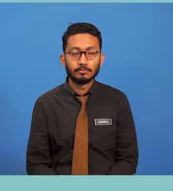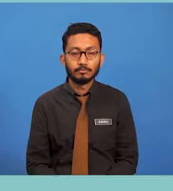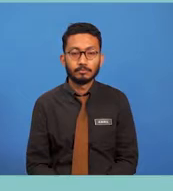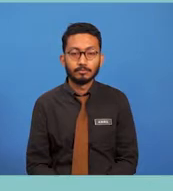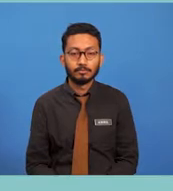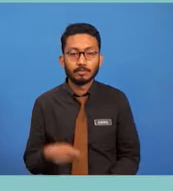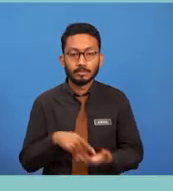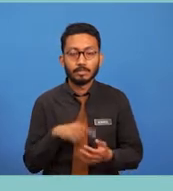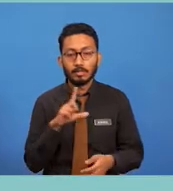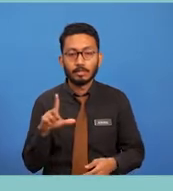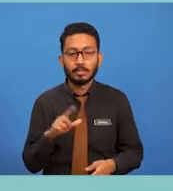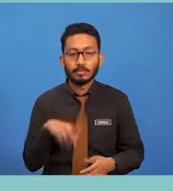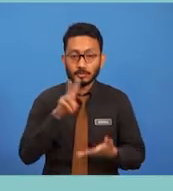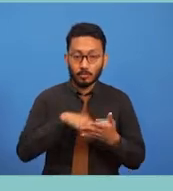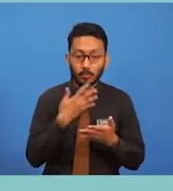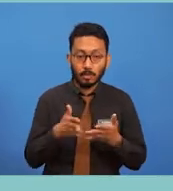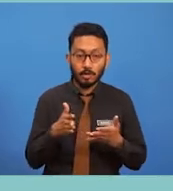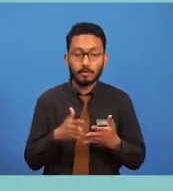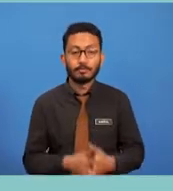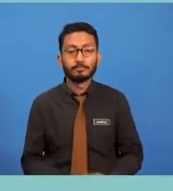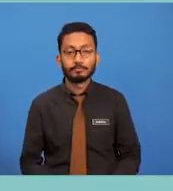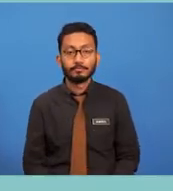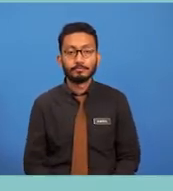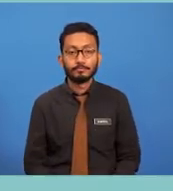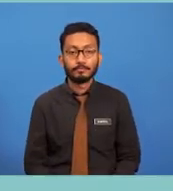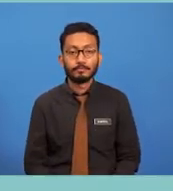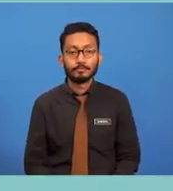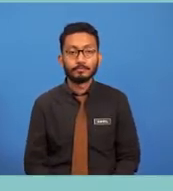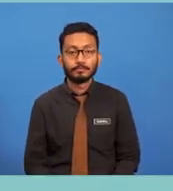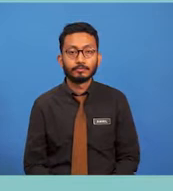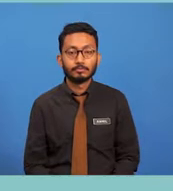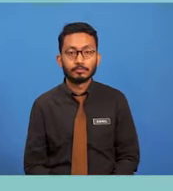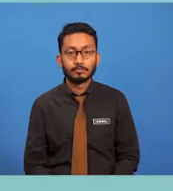Ini adalah jadual keputusan eksperimen kita.